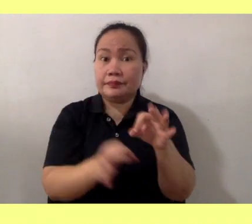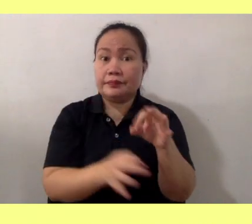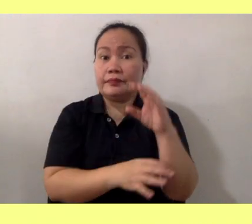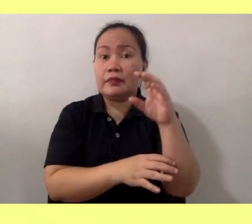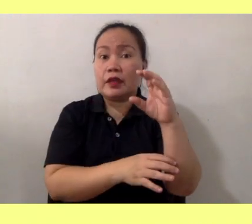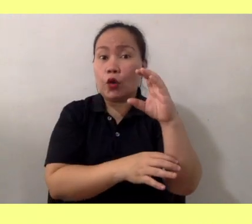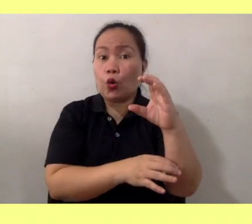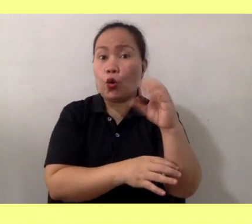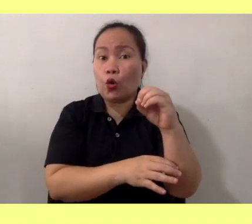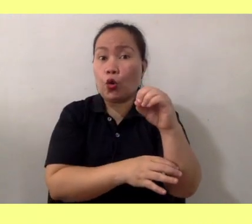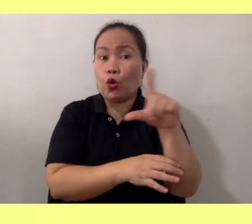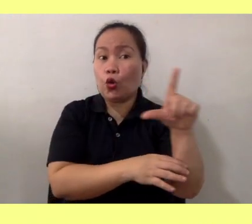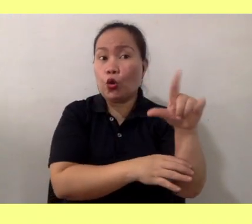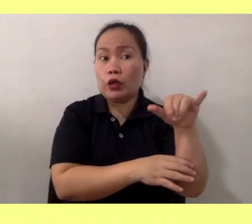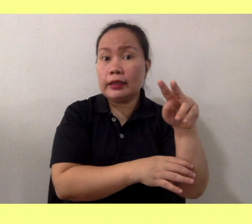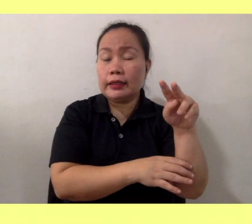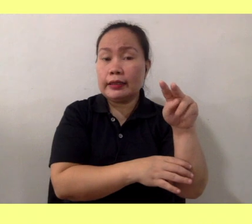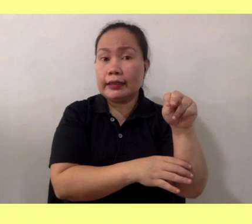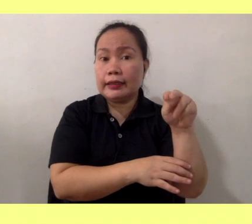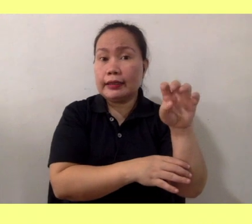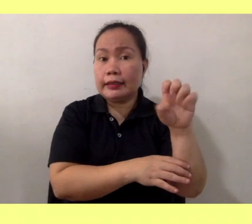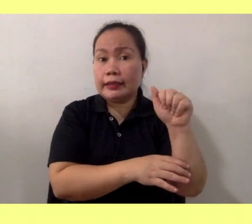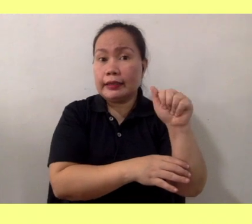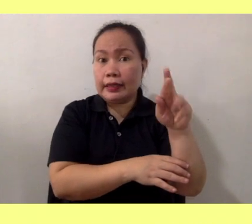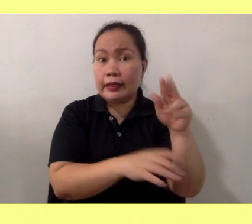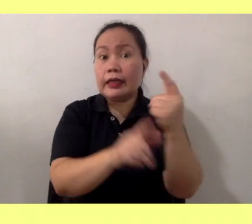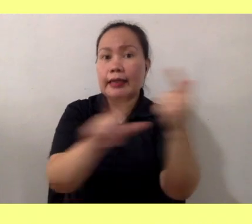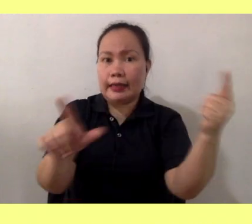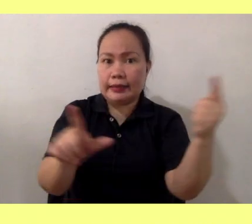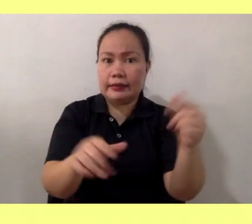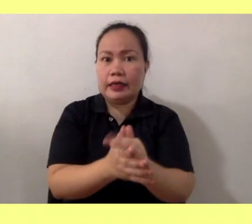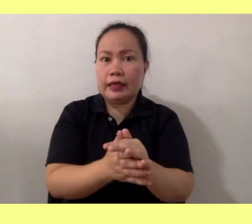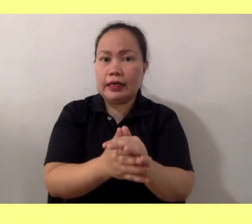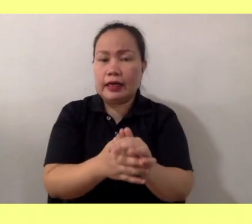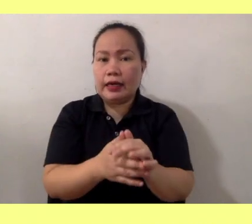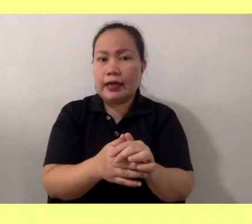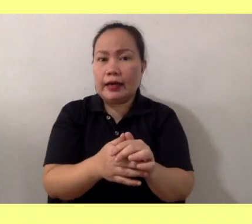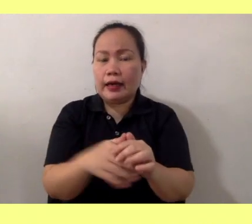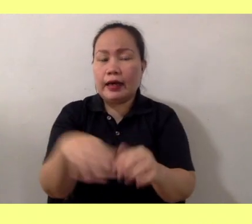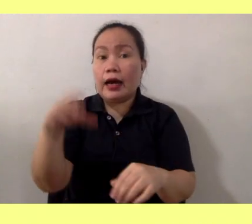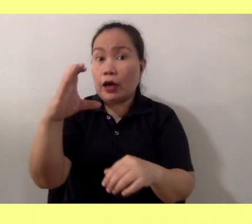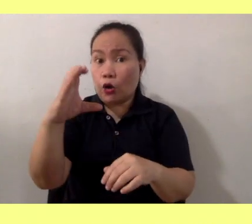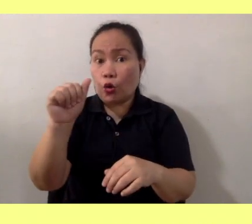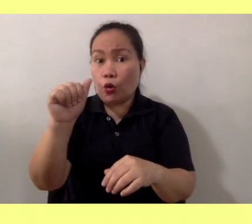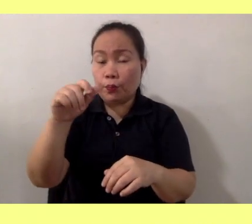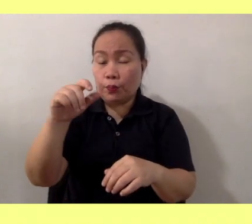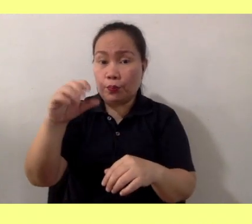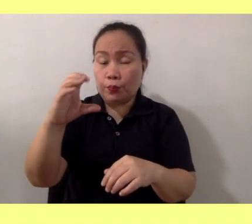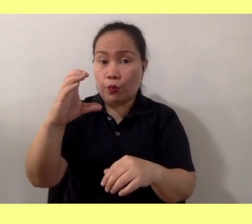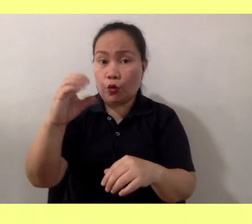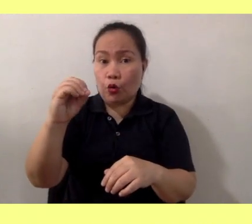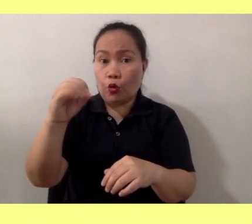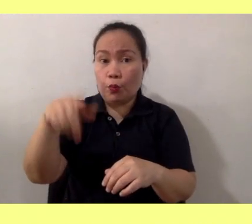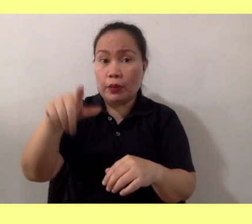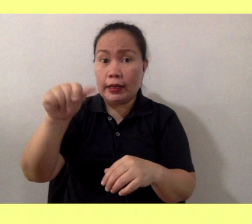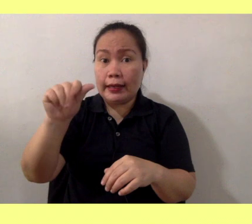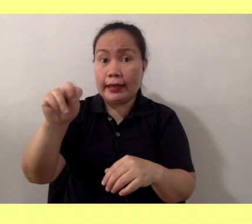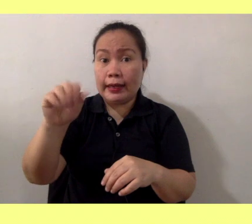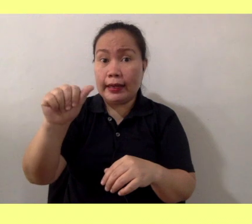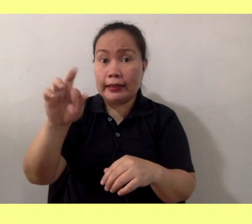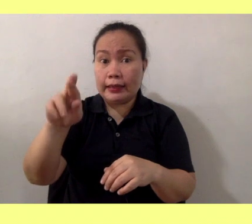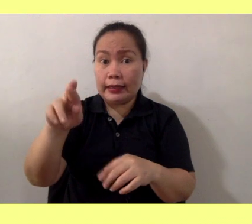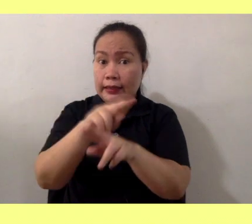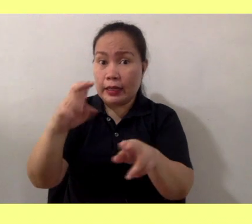na kapag collinear, non-collinear, line ang focus natin. Okay? Kapag coplanar,